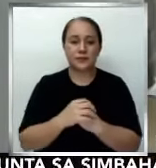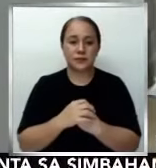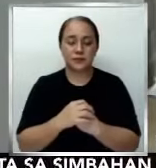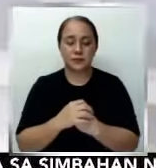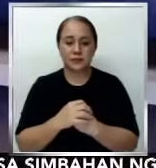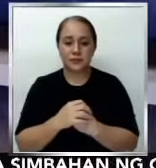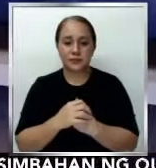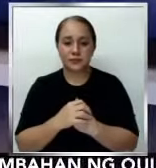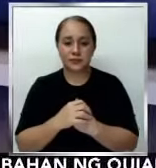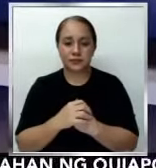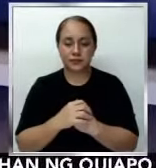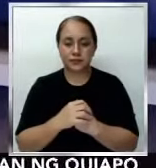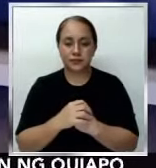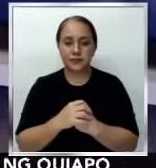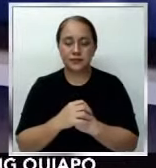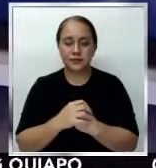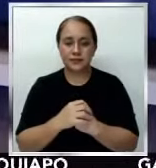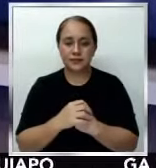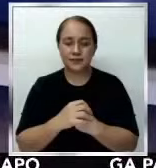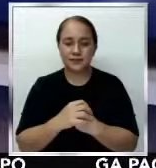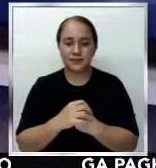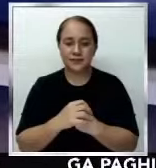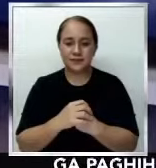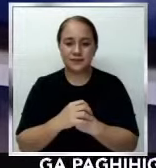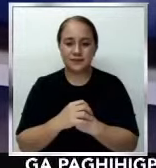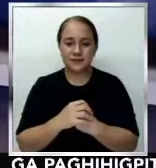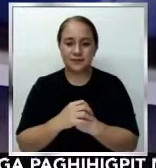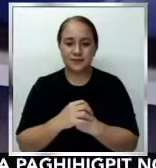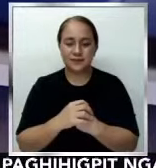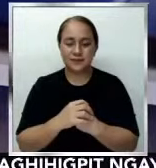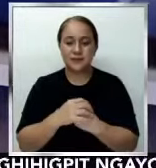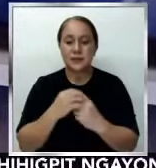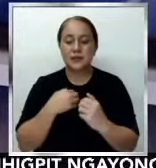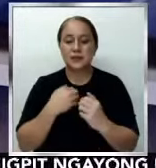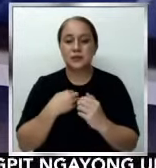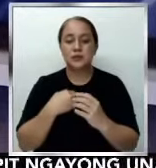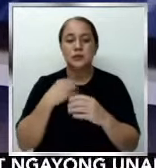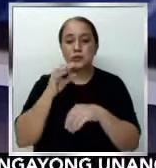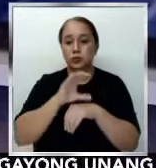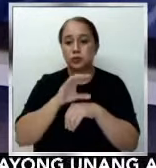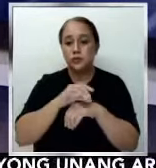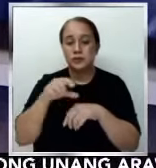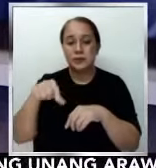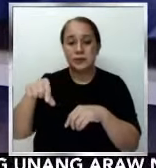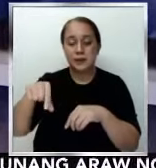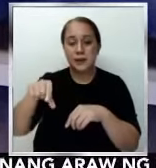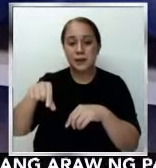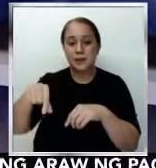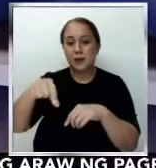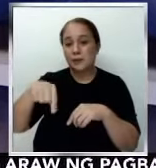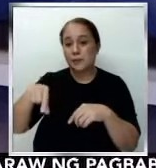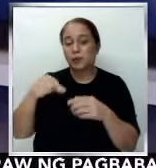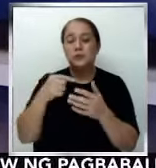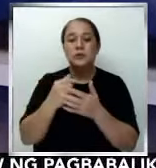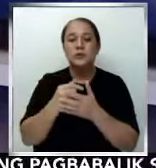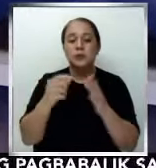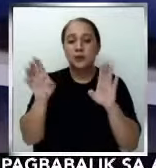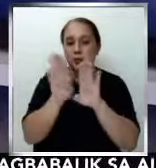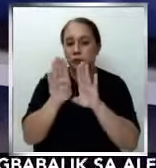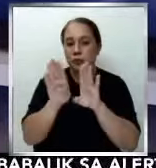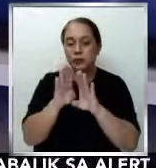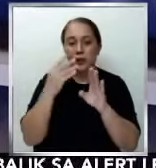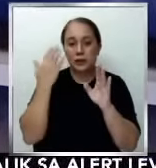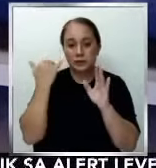Oras. Bukod sa simbahan ng Quiapo, nag-anunsyo na rin ang iba pang simbahan na magsasara muna dahil sa tumataas sa COVID